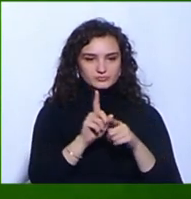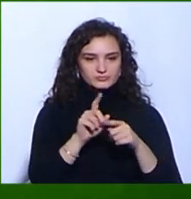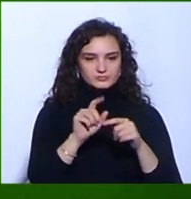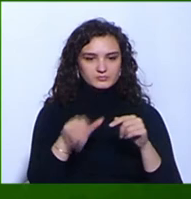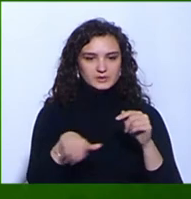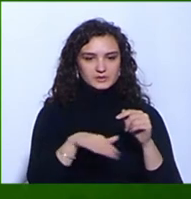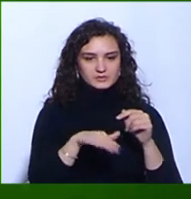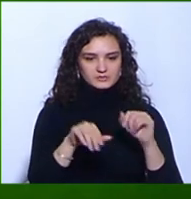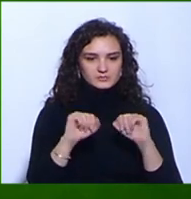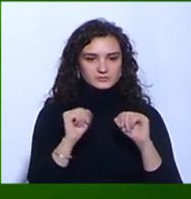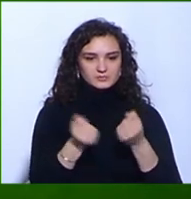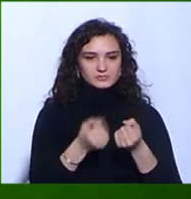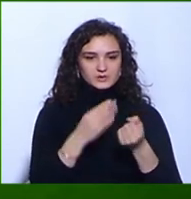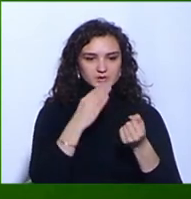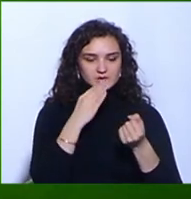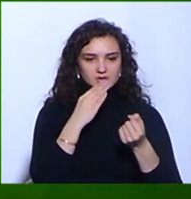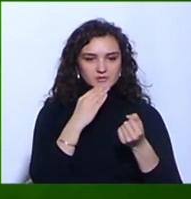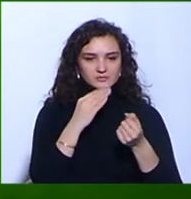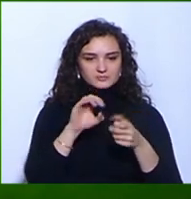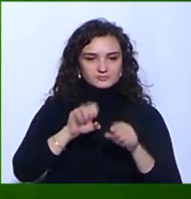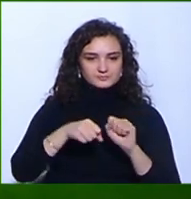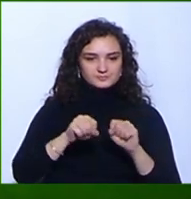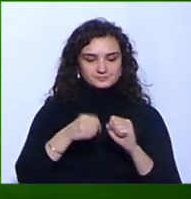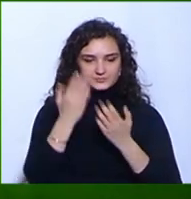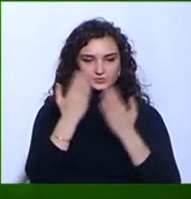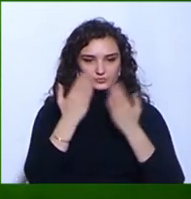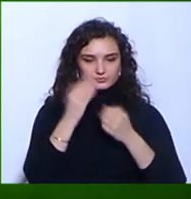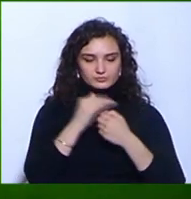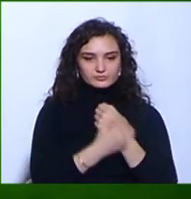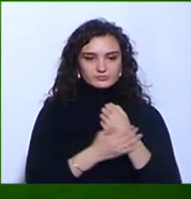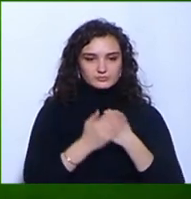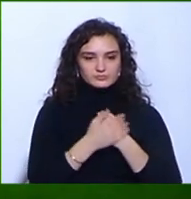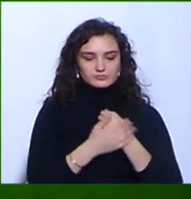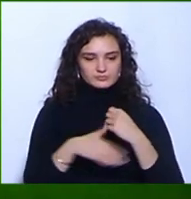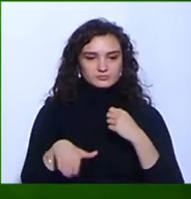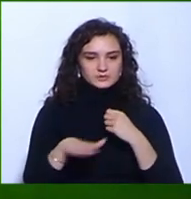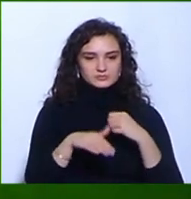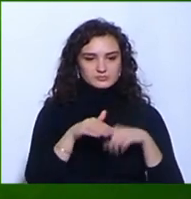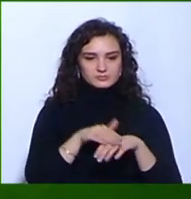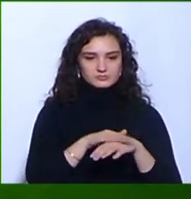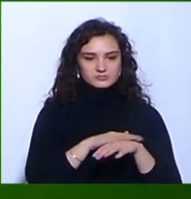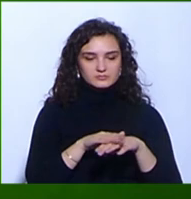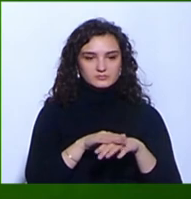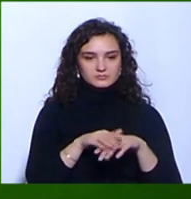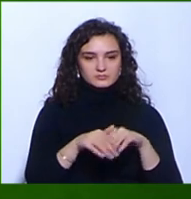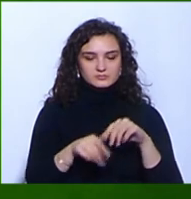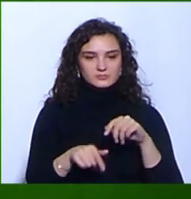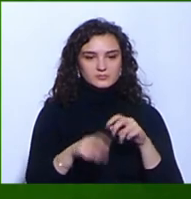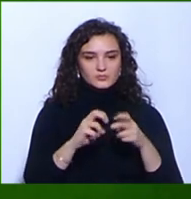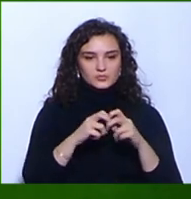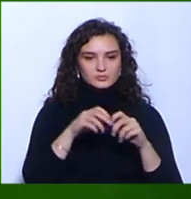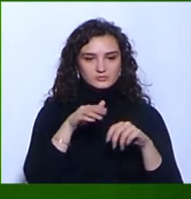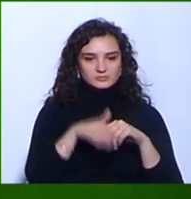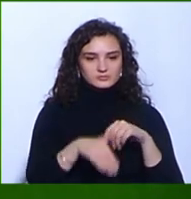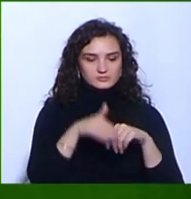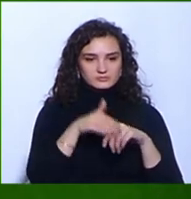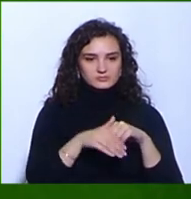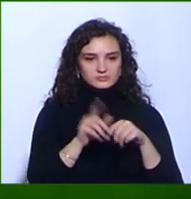ფეხებზე. სიმწყალში დასველებული პირსახოცი გაწურეთ და წაისვით ფეხზე ტერფიდან მუხლისკენ